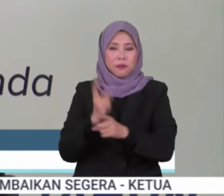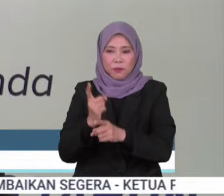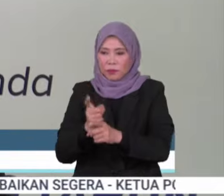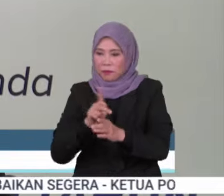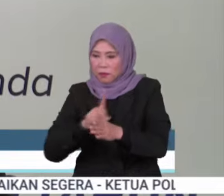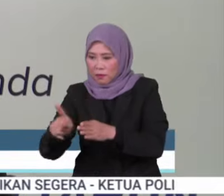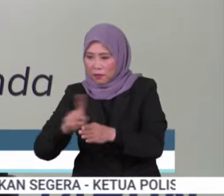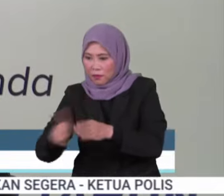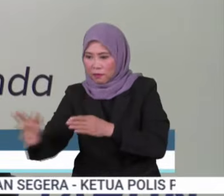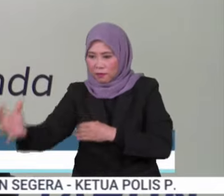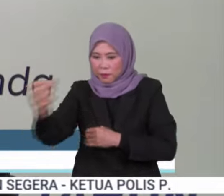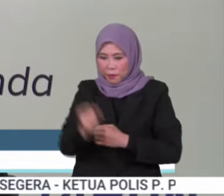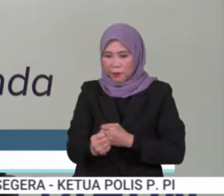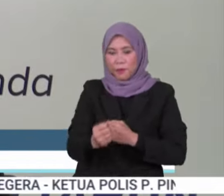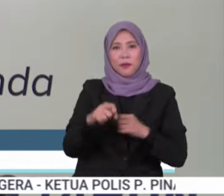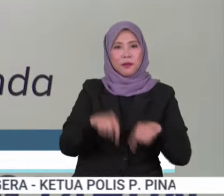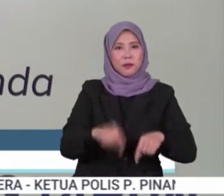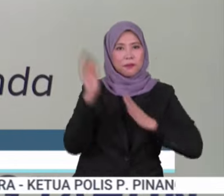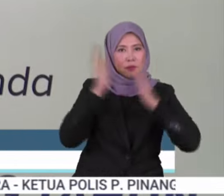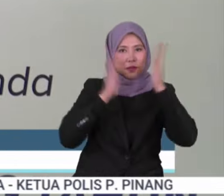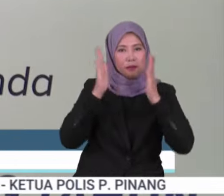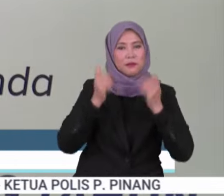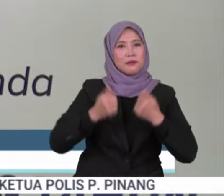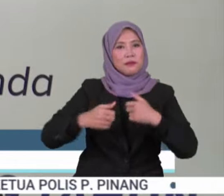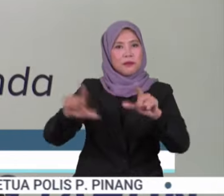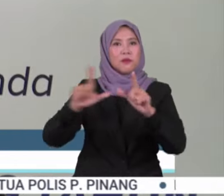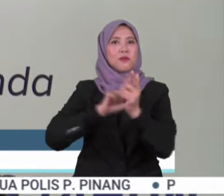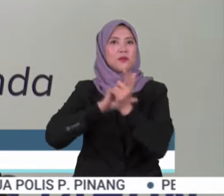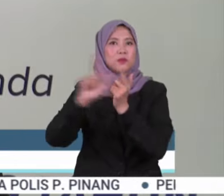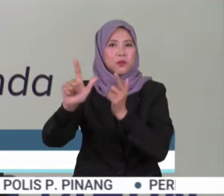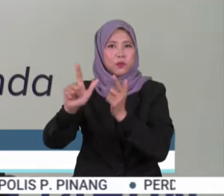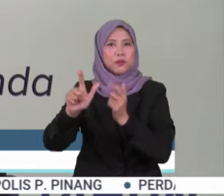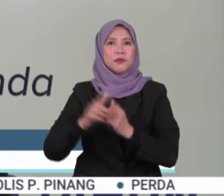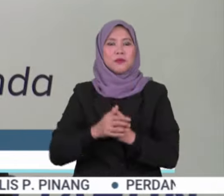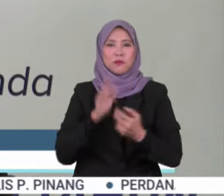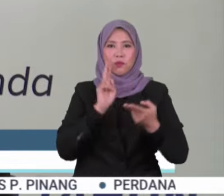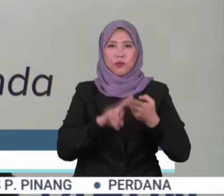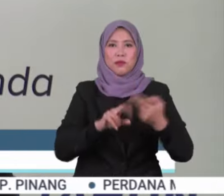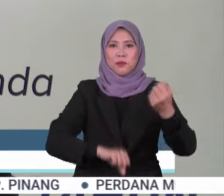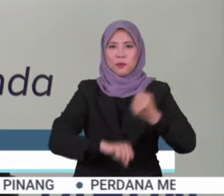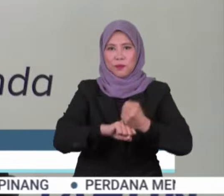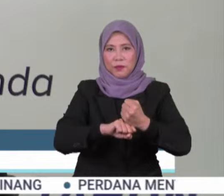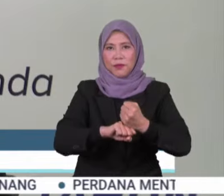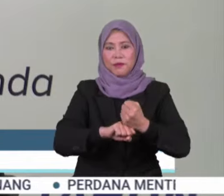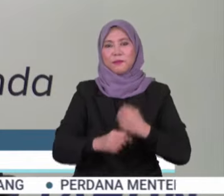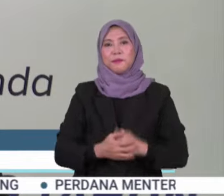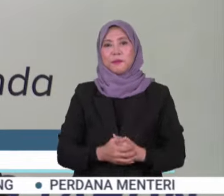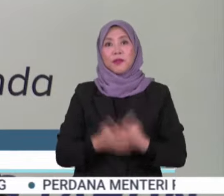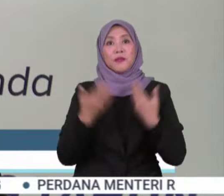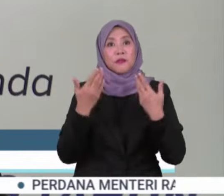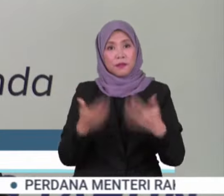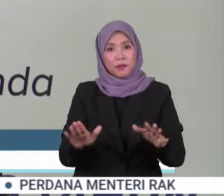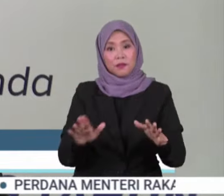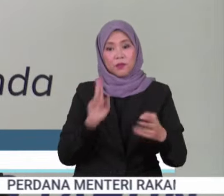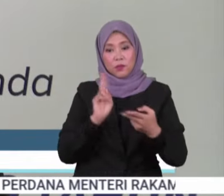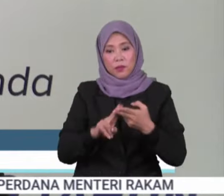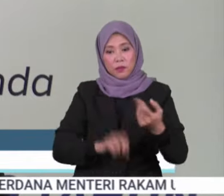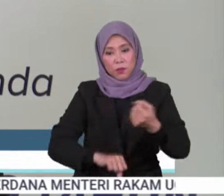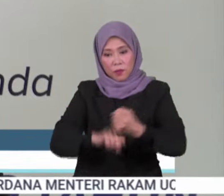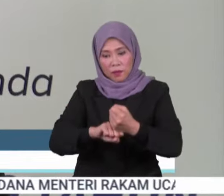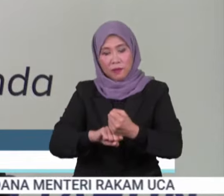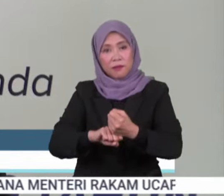kebakaran yang diperlukan oleh negara saja yang akan diberikan kelulusan ataupun diberikan surat sokongan selepas diberikan sokongan tersebut